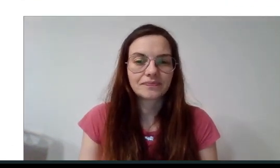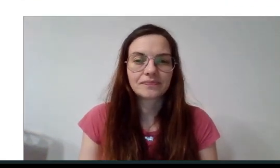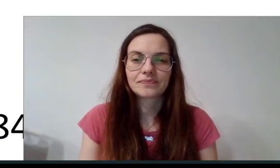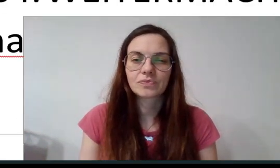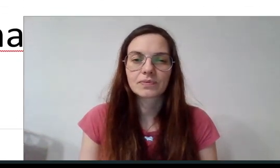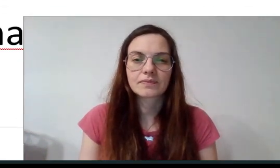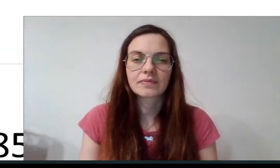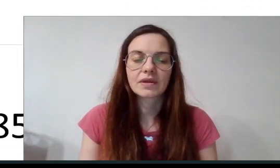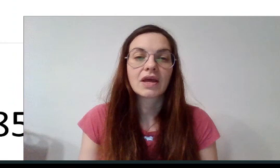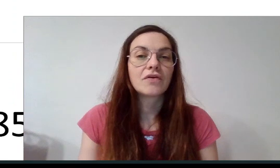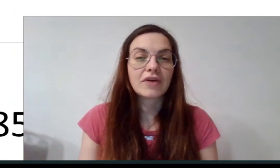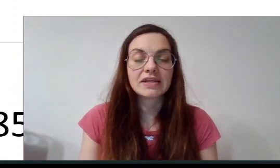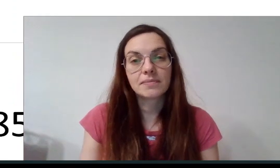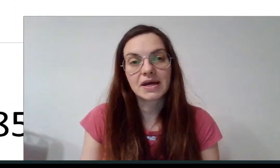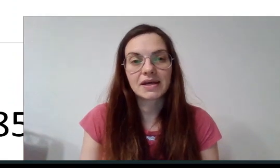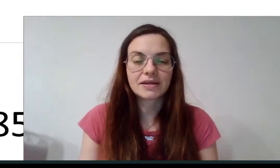Weitermachen.